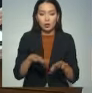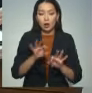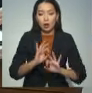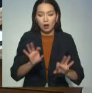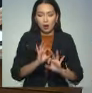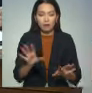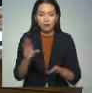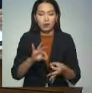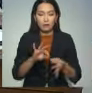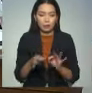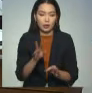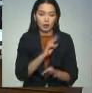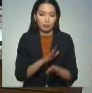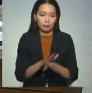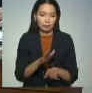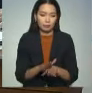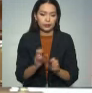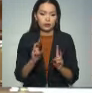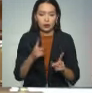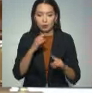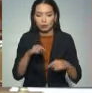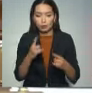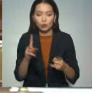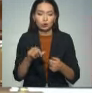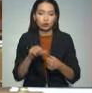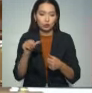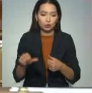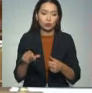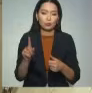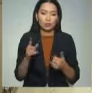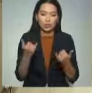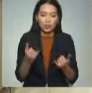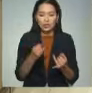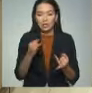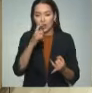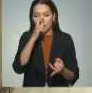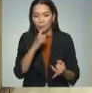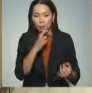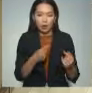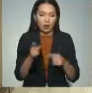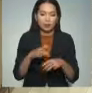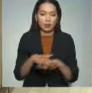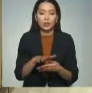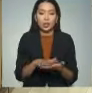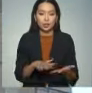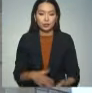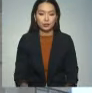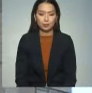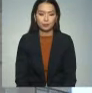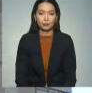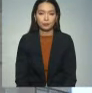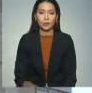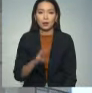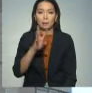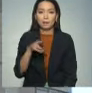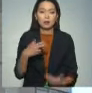разъяснять суть и алгоритм легализации, чтобы исключить кривотолки сейчас и недопонимание в дальнейшем. В